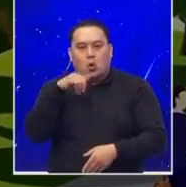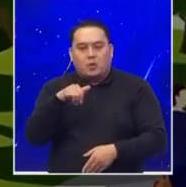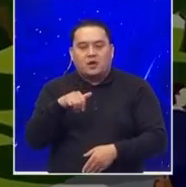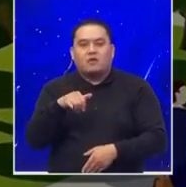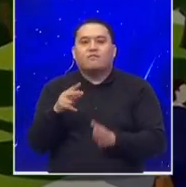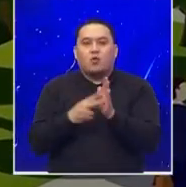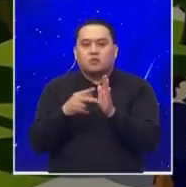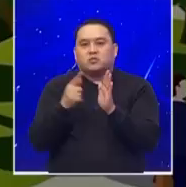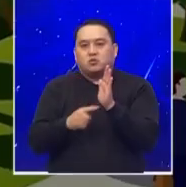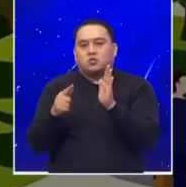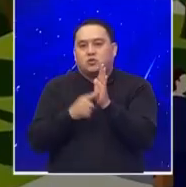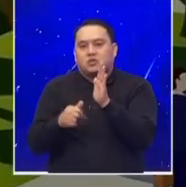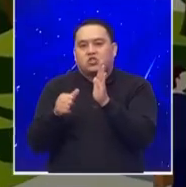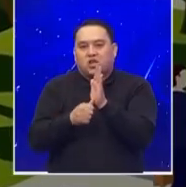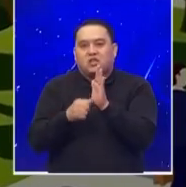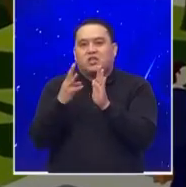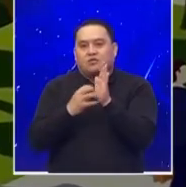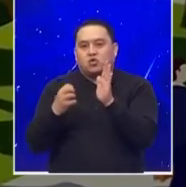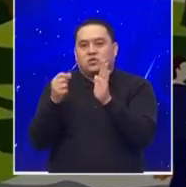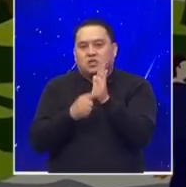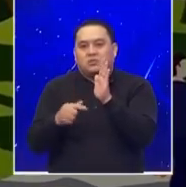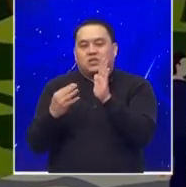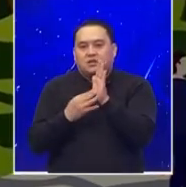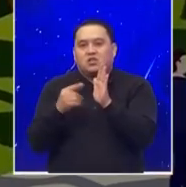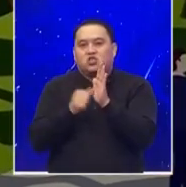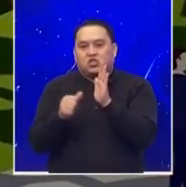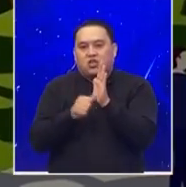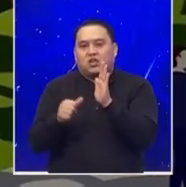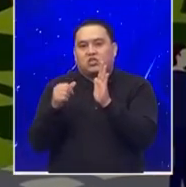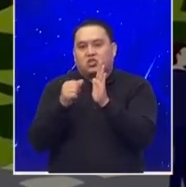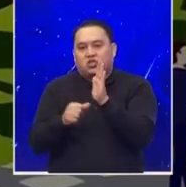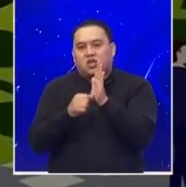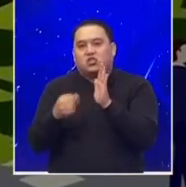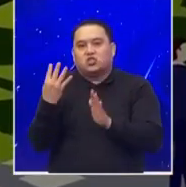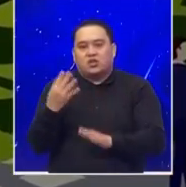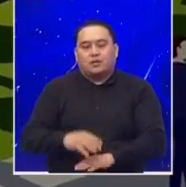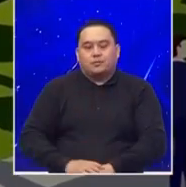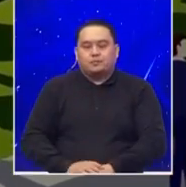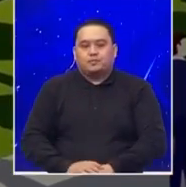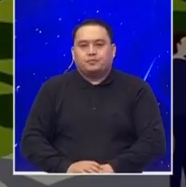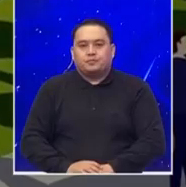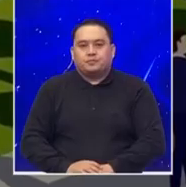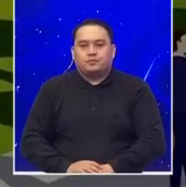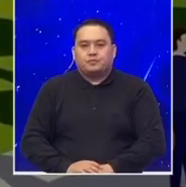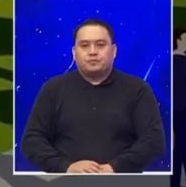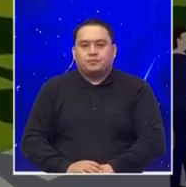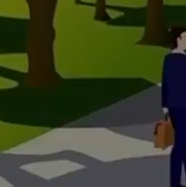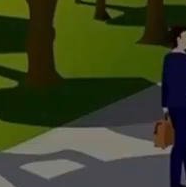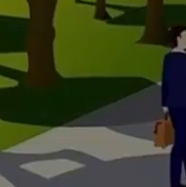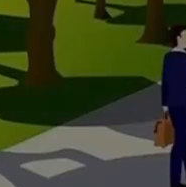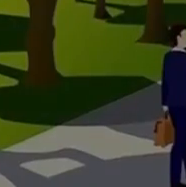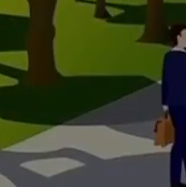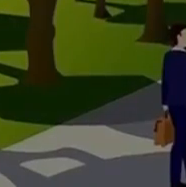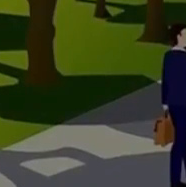линии 8 776 979 60 64. Руслан Нурмухамбетов, Аблай Куттукпай, телеканал